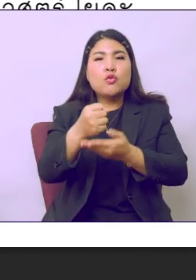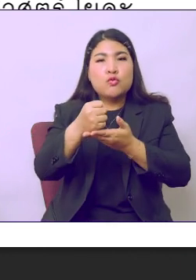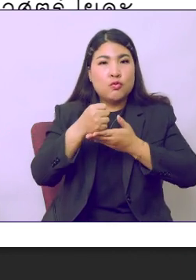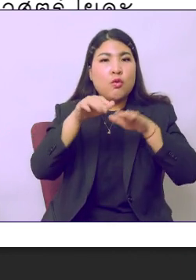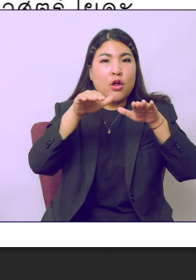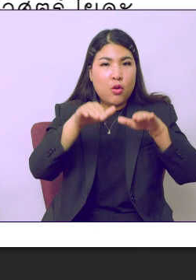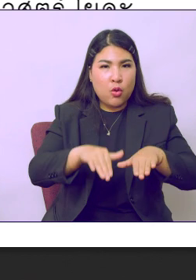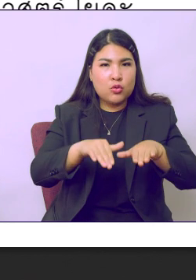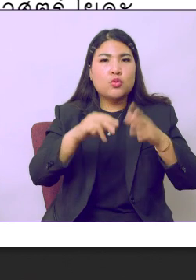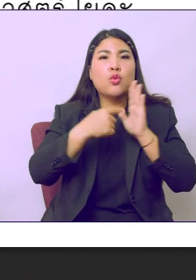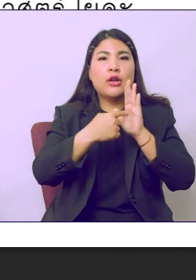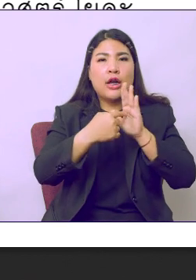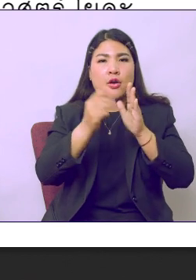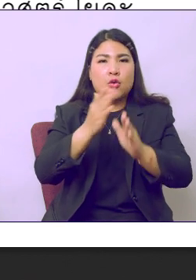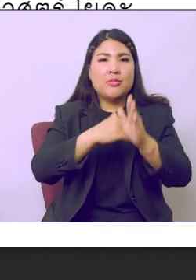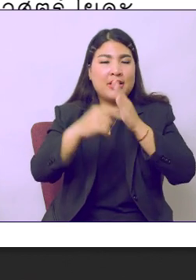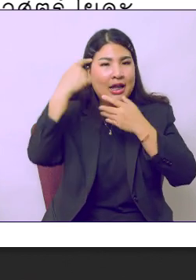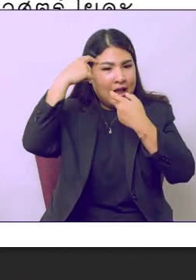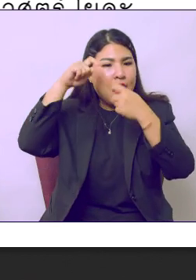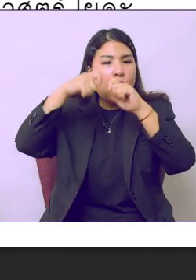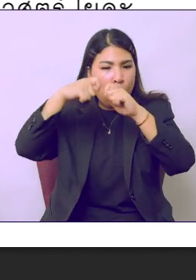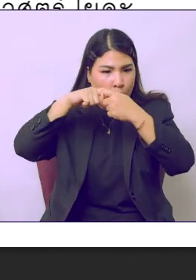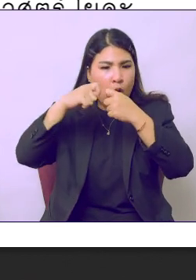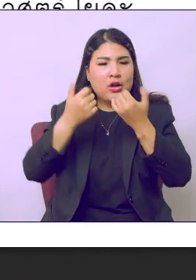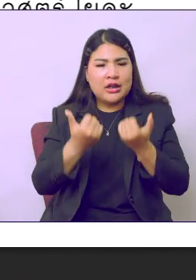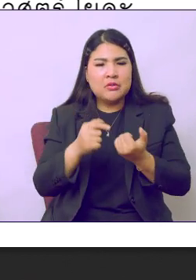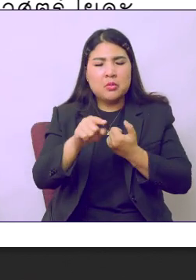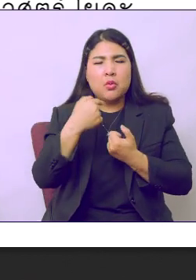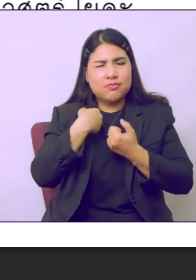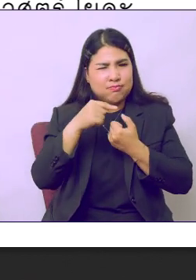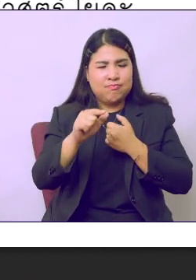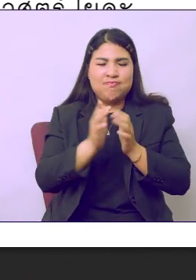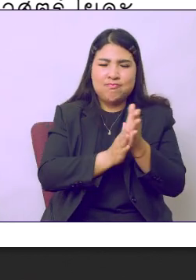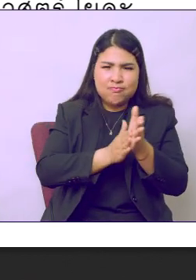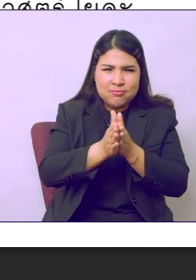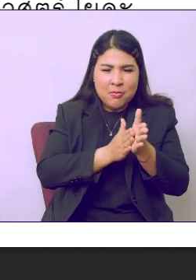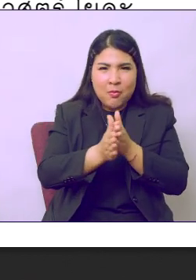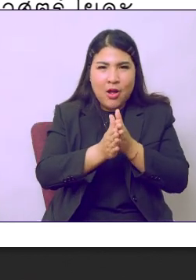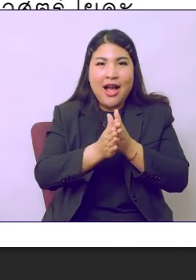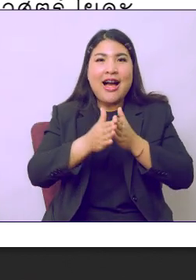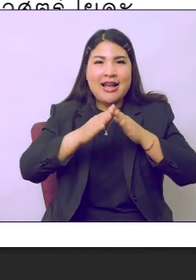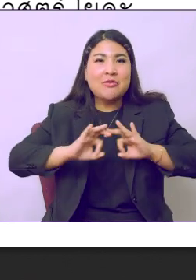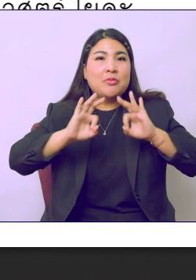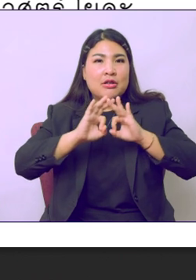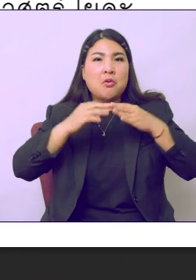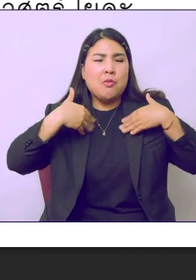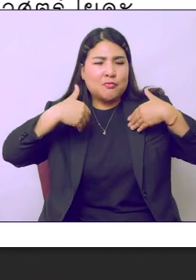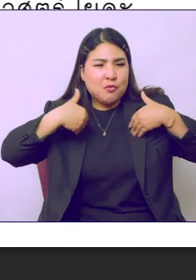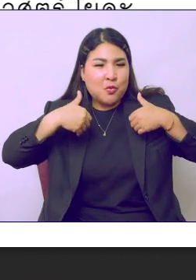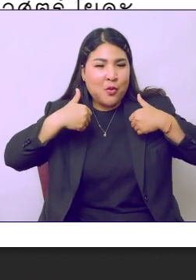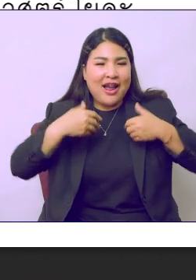นะครับของอิสติเนี่ยก็ต้องต้องมีความท้าทายนิดนึงนะครับแล้วก็สร้างความสนุกด้วยนะครับแล้วก็